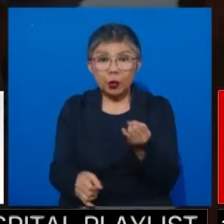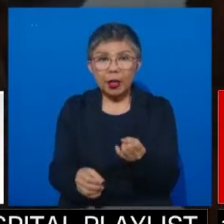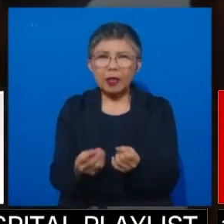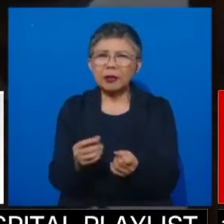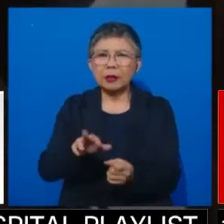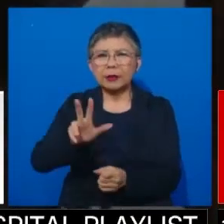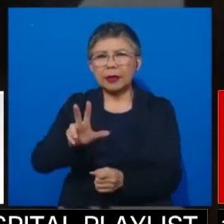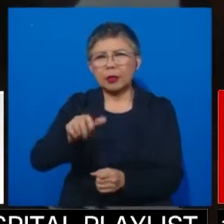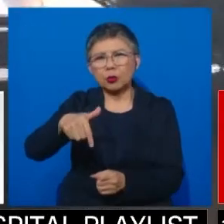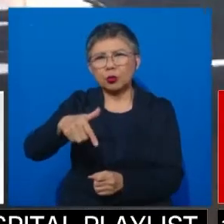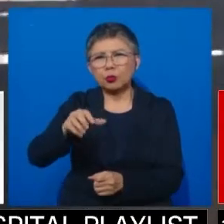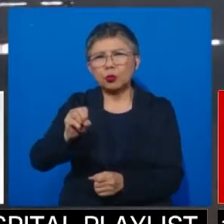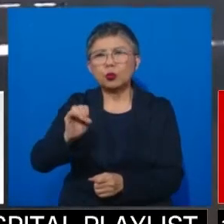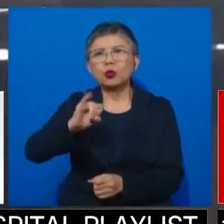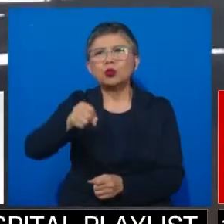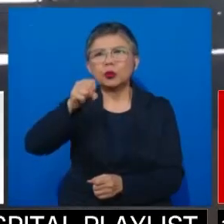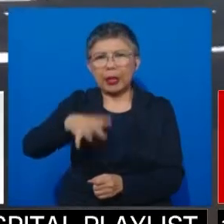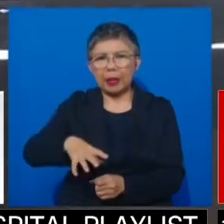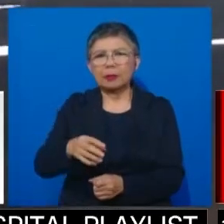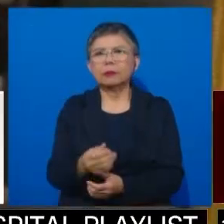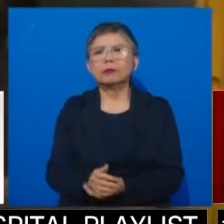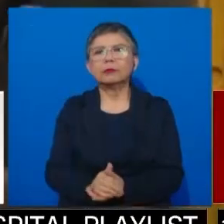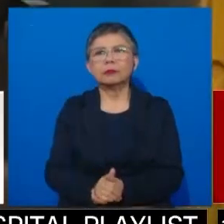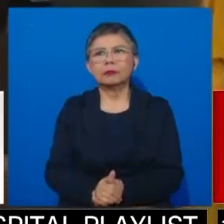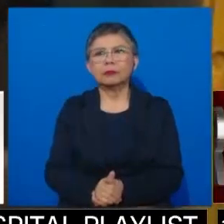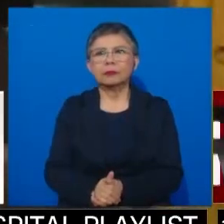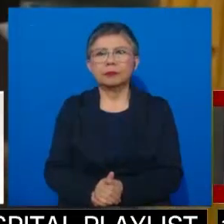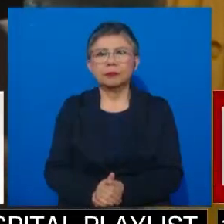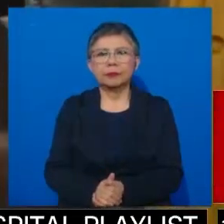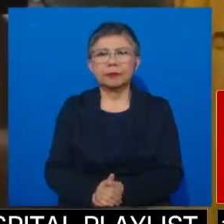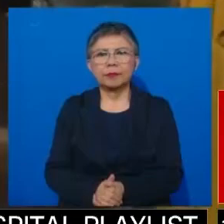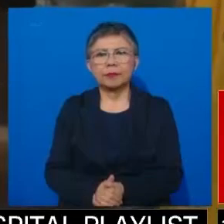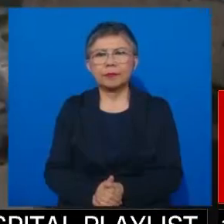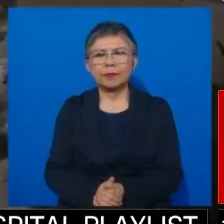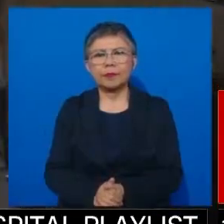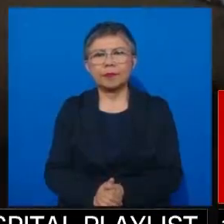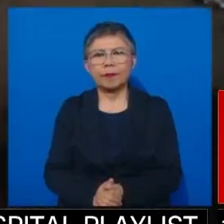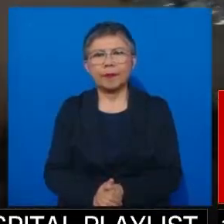ditaksir 370 juta rupiah. Tim Liputan CNN Indonesia.